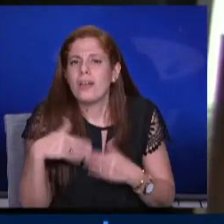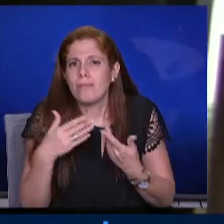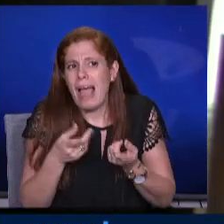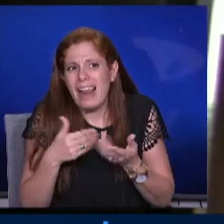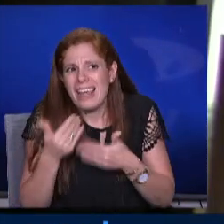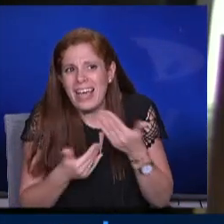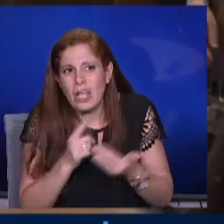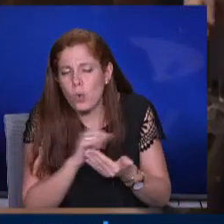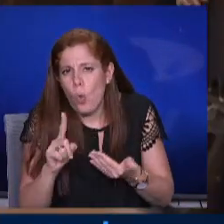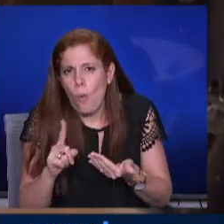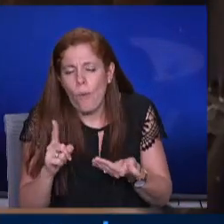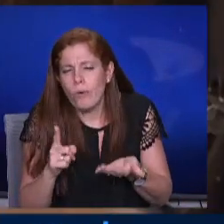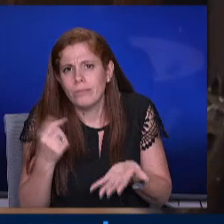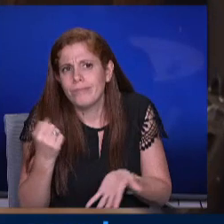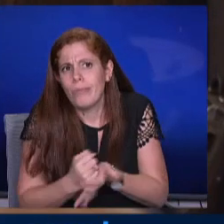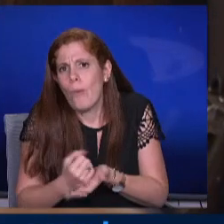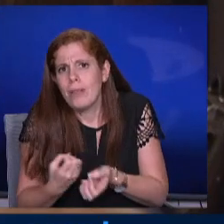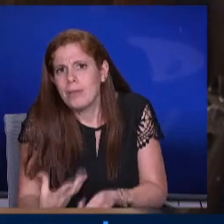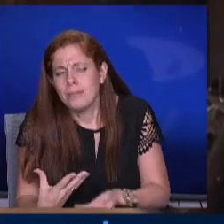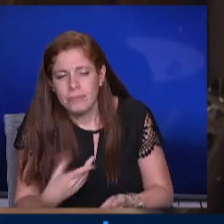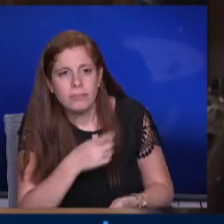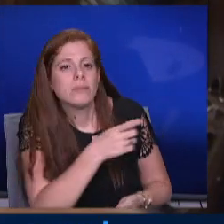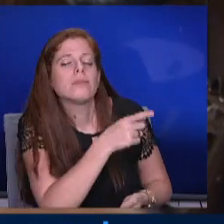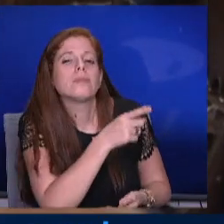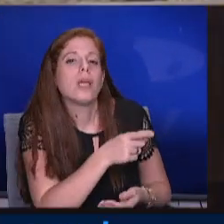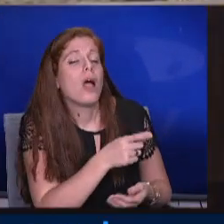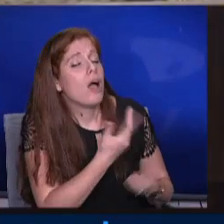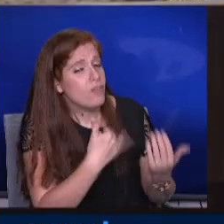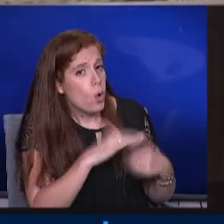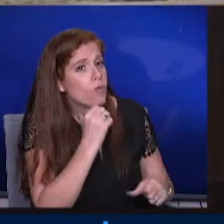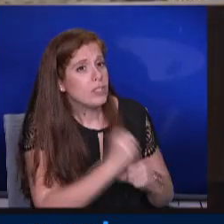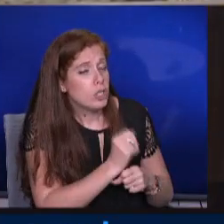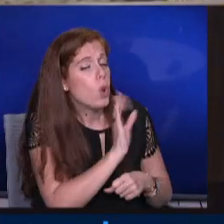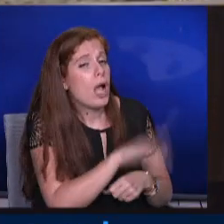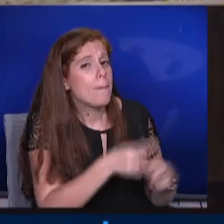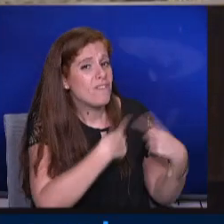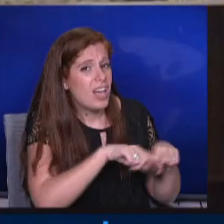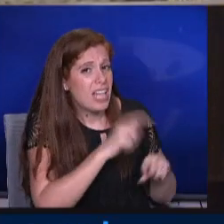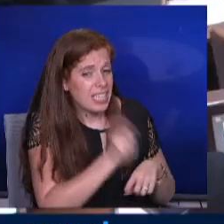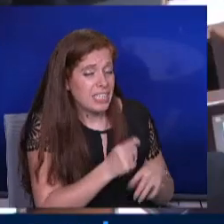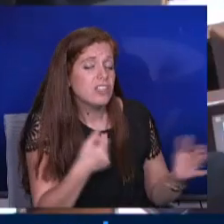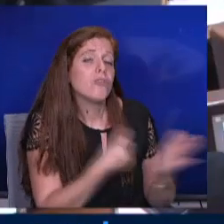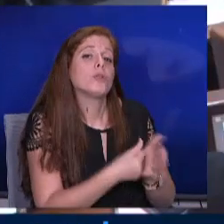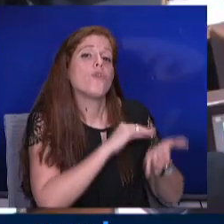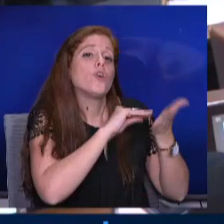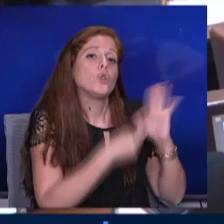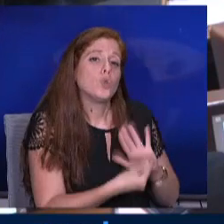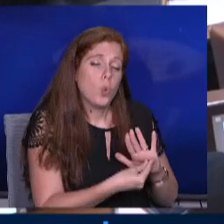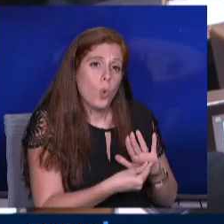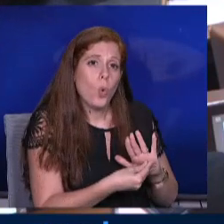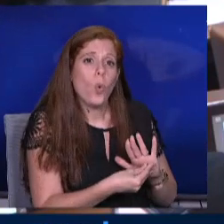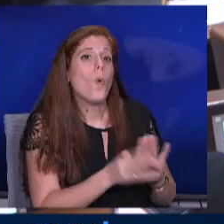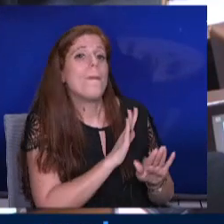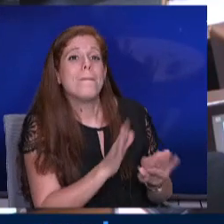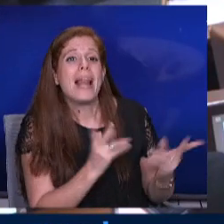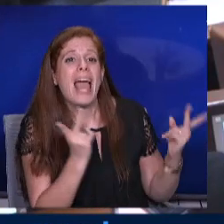של חותמת גומי. אבל הרוב של הקואליציה עושה את שלו גם בוועדת הכנסת, ולבסוף אושרו סדרי הדיון המקוצרים לתקציב בלי הסכמה